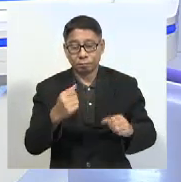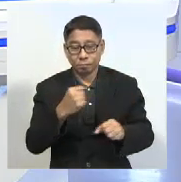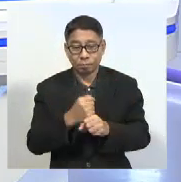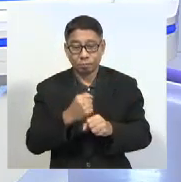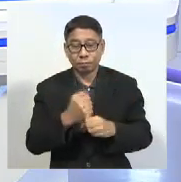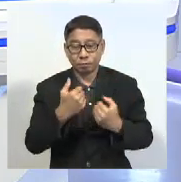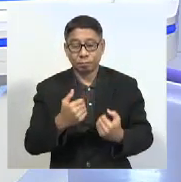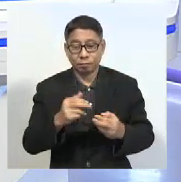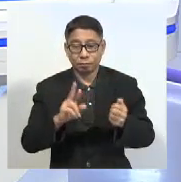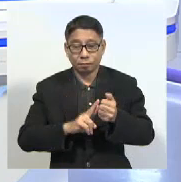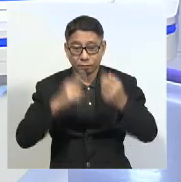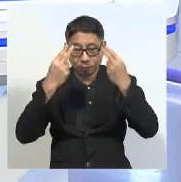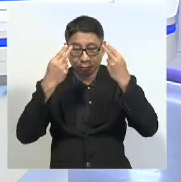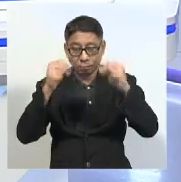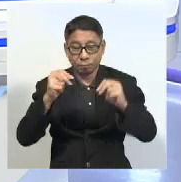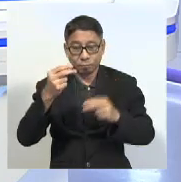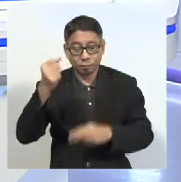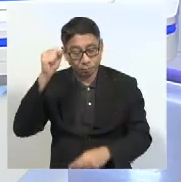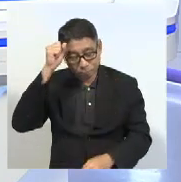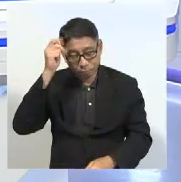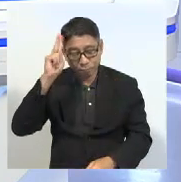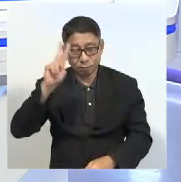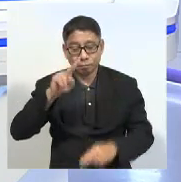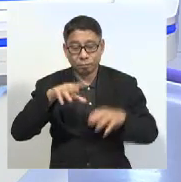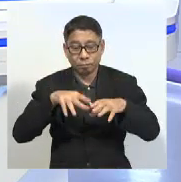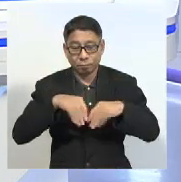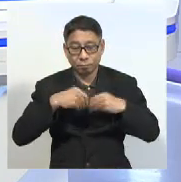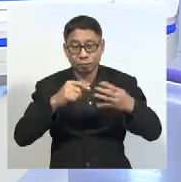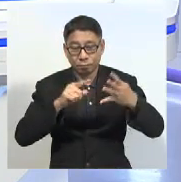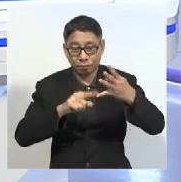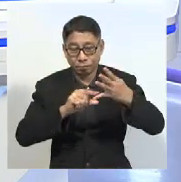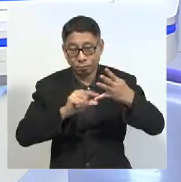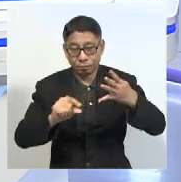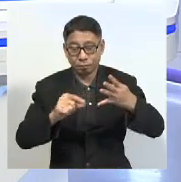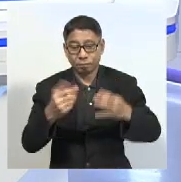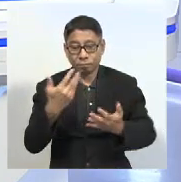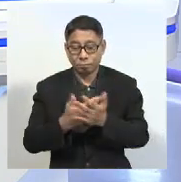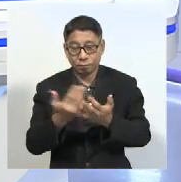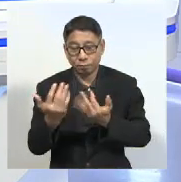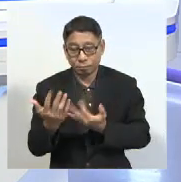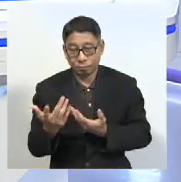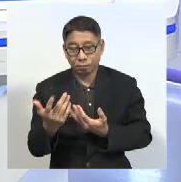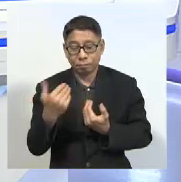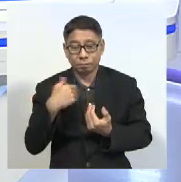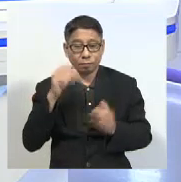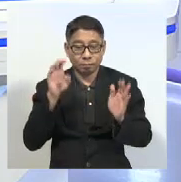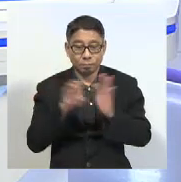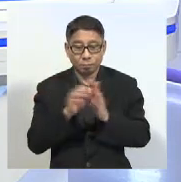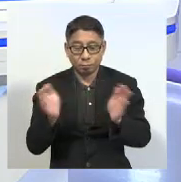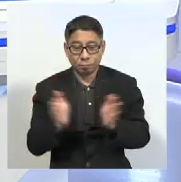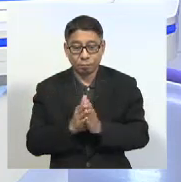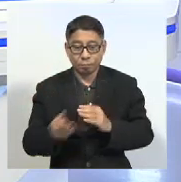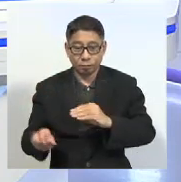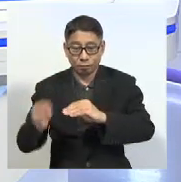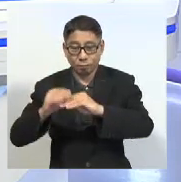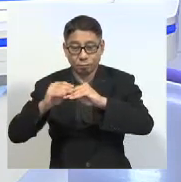ให้ท่านรองนายกรัฐมนตรีสมคิดเนี่ยนะคะเชื่อมั่นว่าไตรมาส4เศรษฐกิจจะไม่ชะลอตัวแล้วแล้วก็ทำให้ภาพรวมทั้งปีเนี่ยน่าจะ